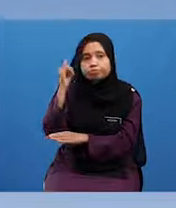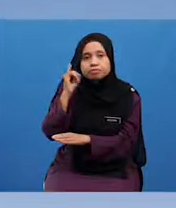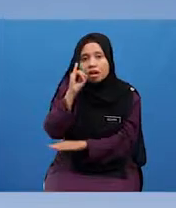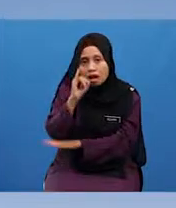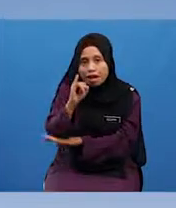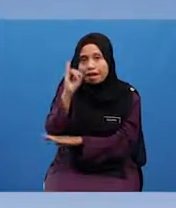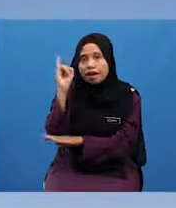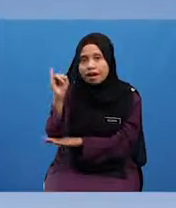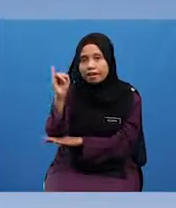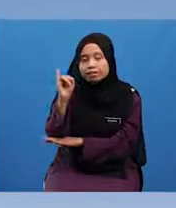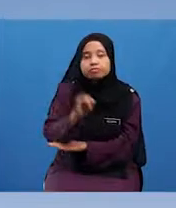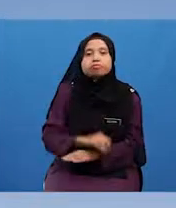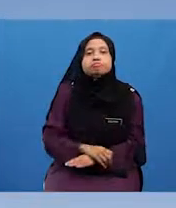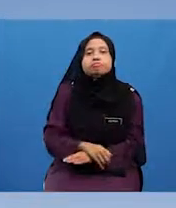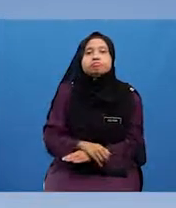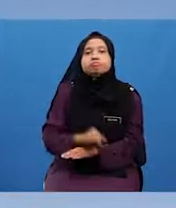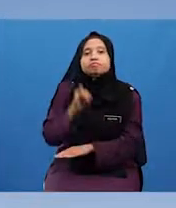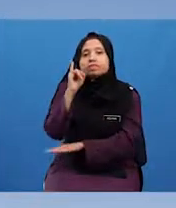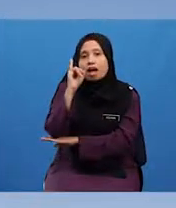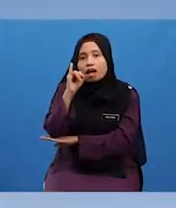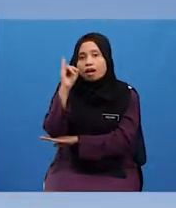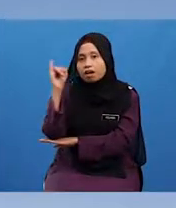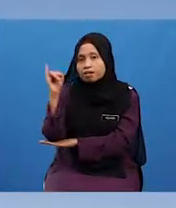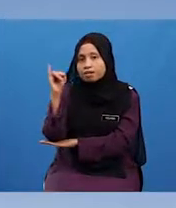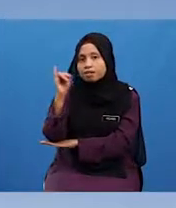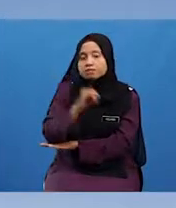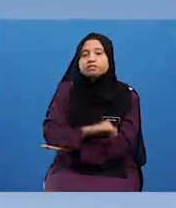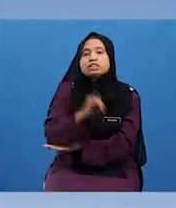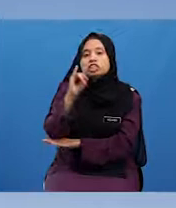indulgent. Sedap kan? Injil Isa.